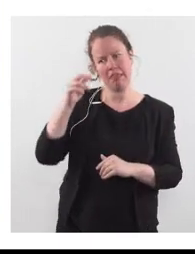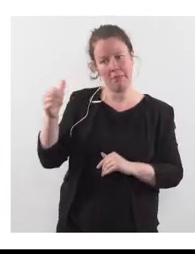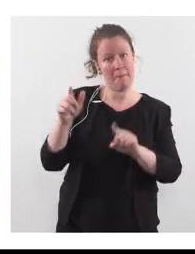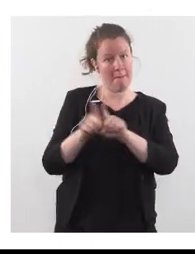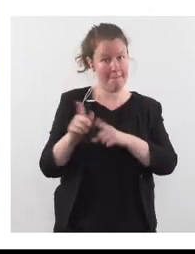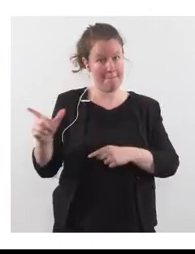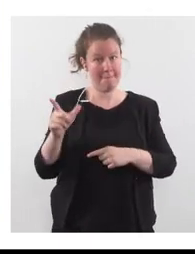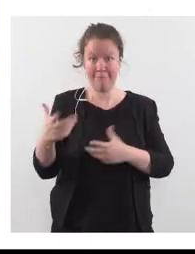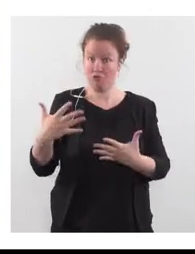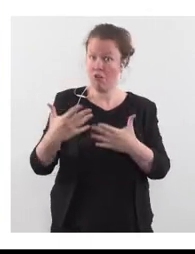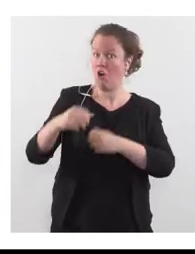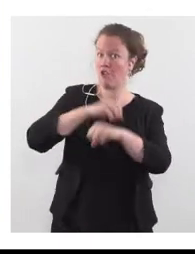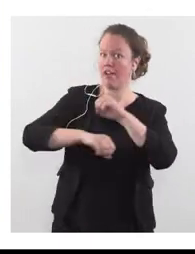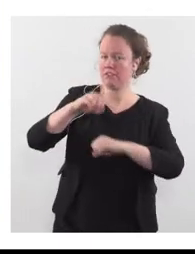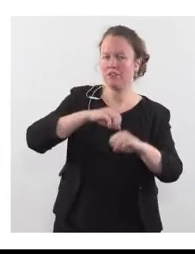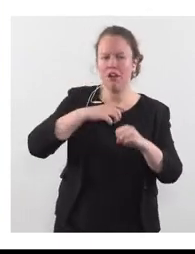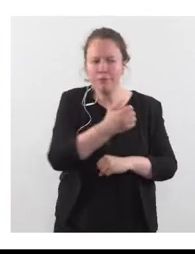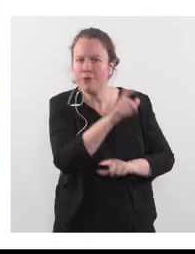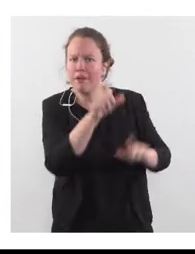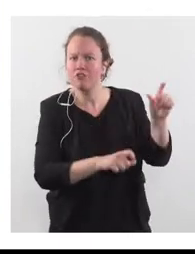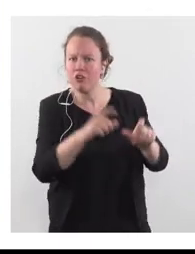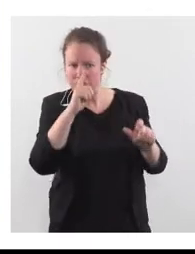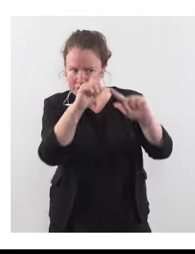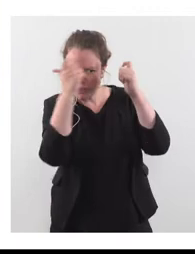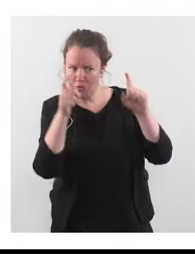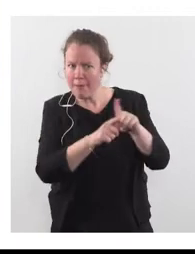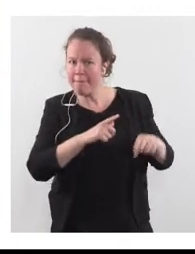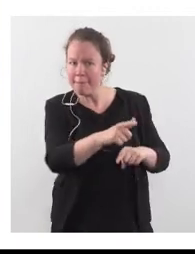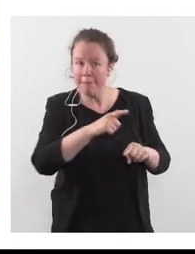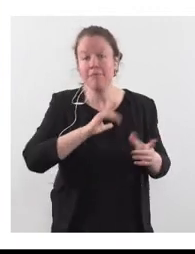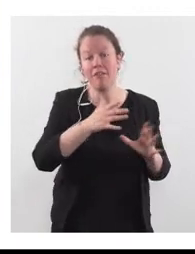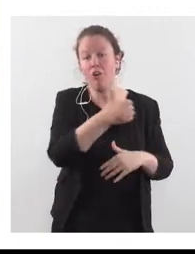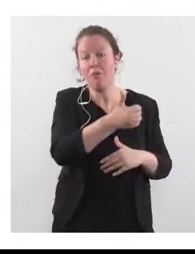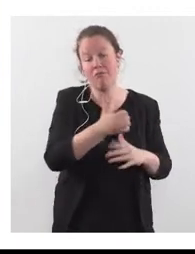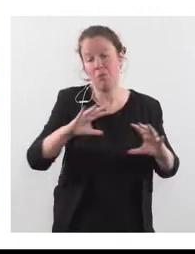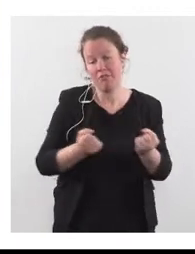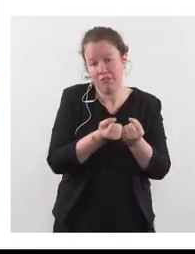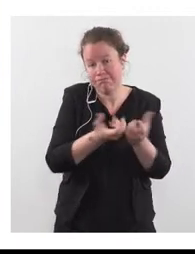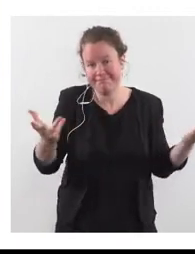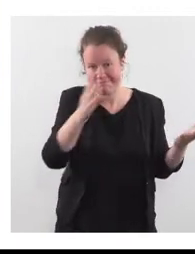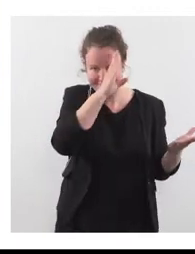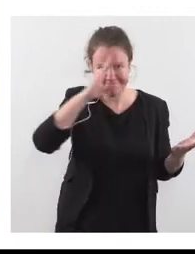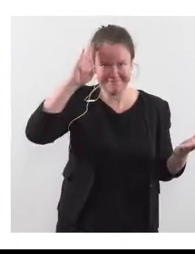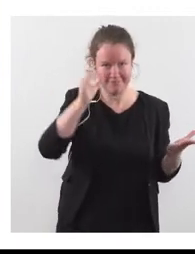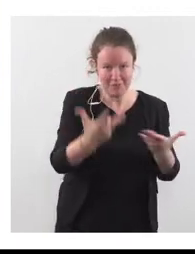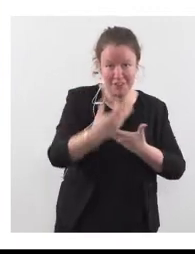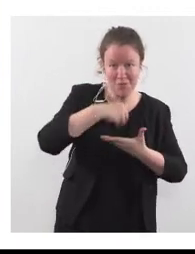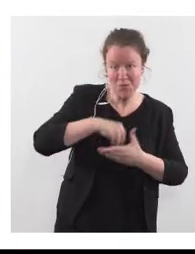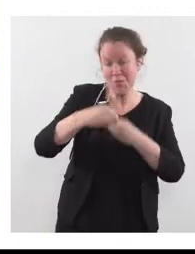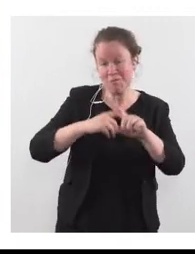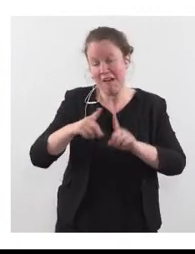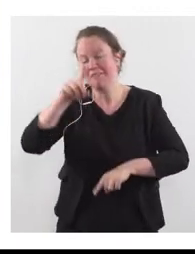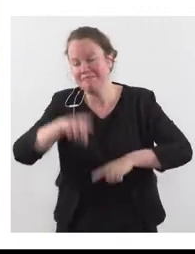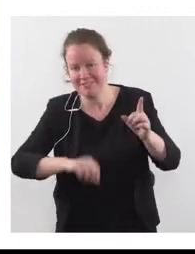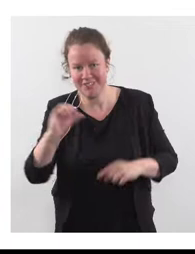présents aujourd'hui parce qu'ils ont, comme moi, je dirais, des doubles, triples, quadruples ou quintuples compétences. Nous avons discuté du